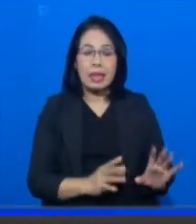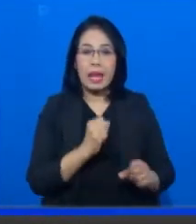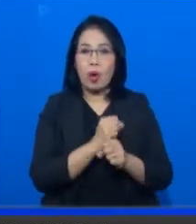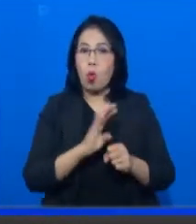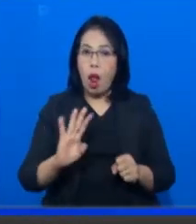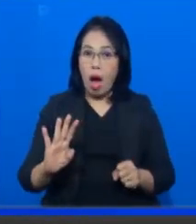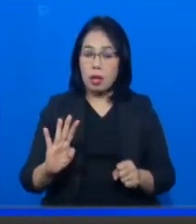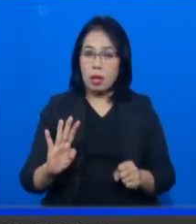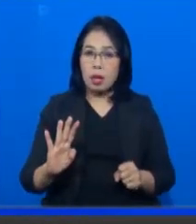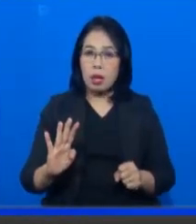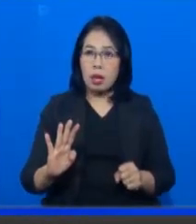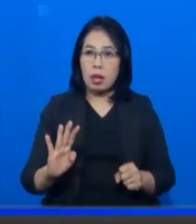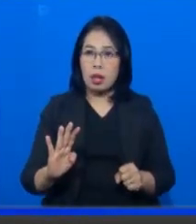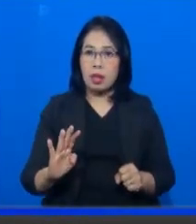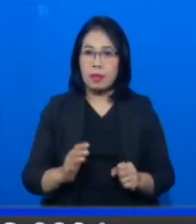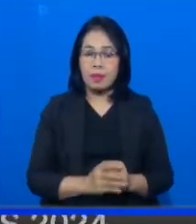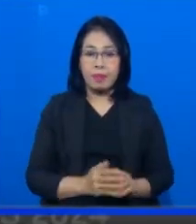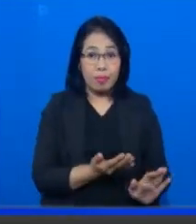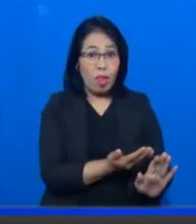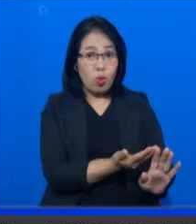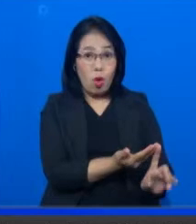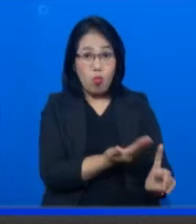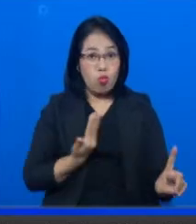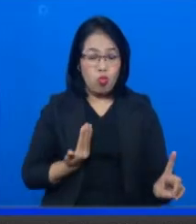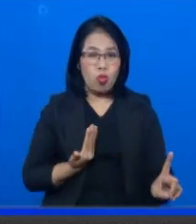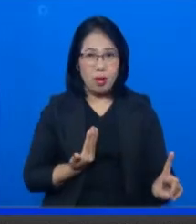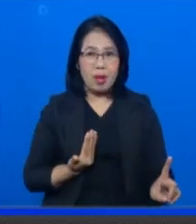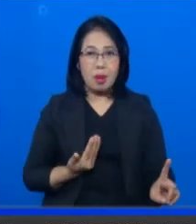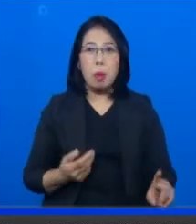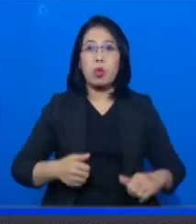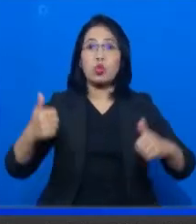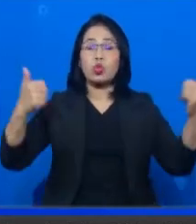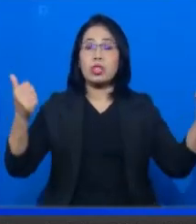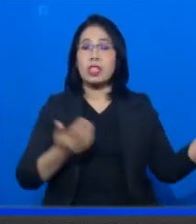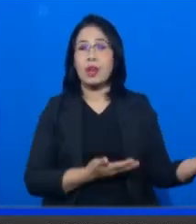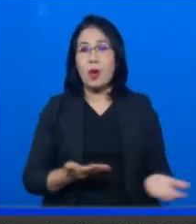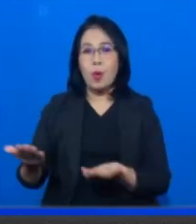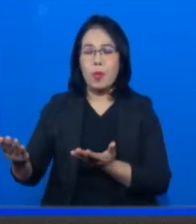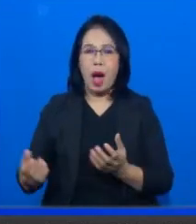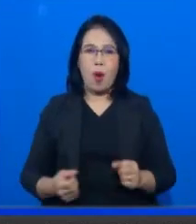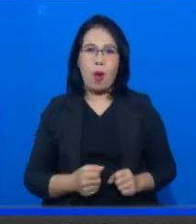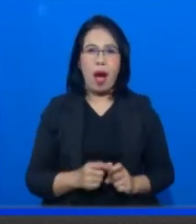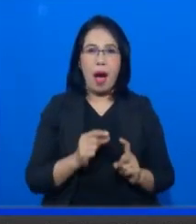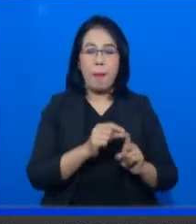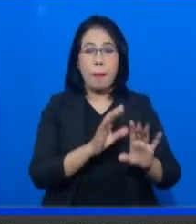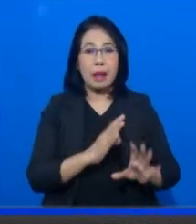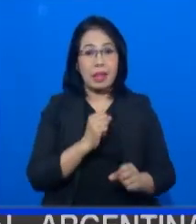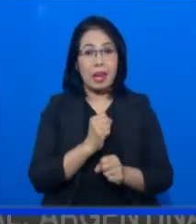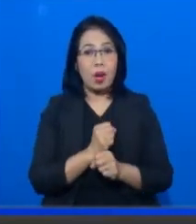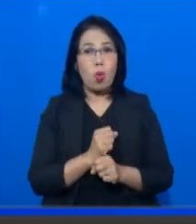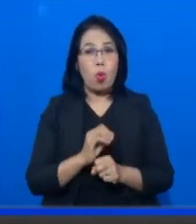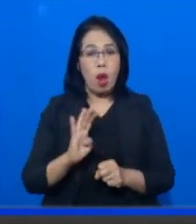dan mundurnya Erlangga dari kursi ketum padahal sukses membawa Golkar di pemilu dan pilpres tentu mengundang tanda tanya